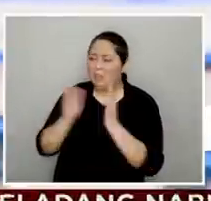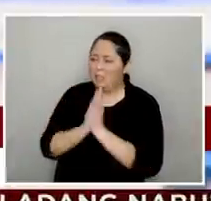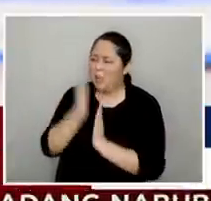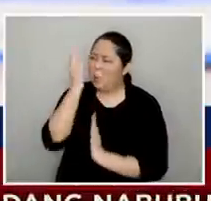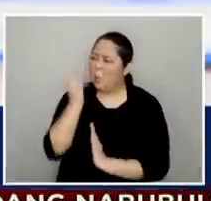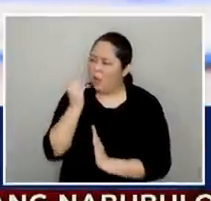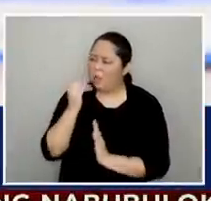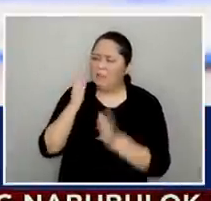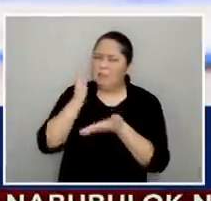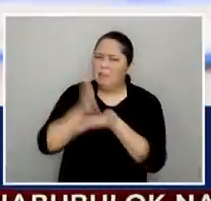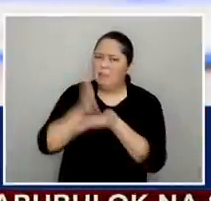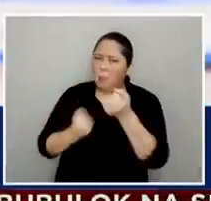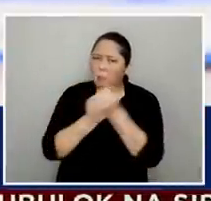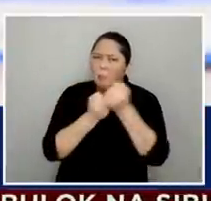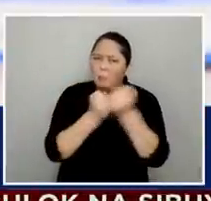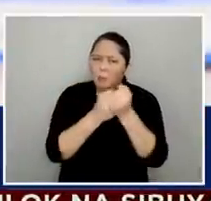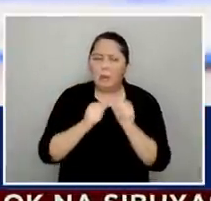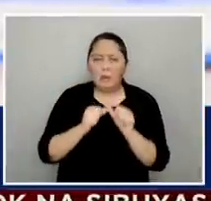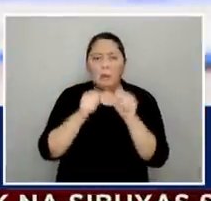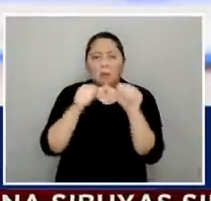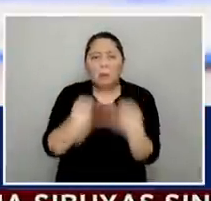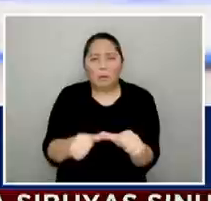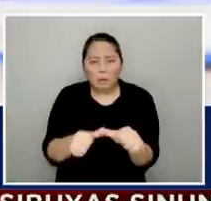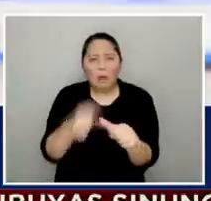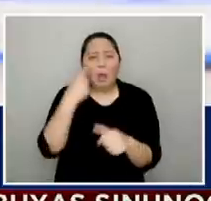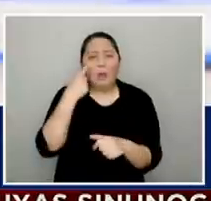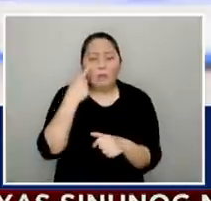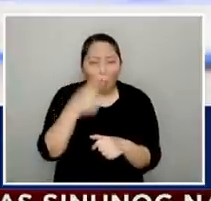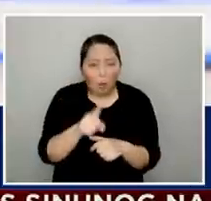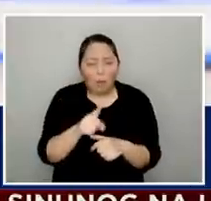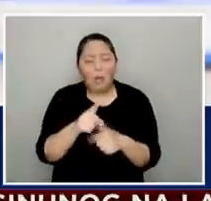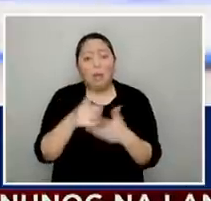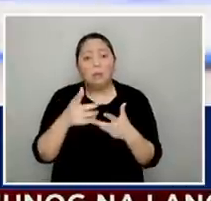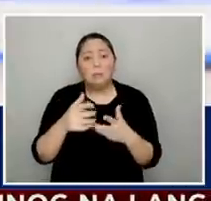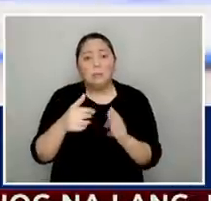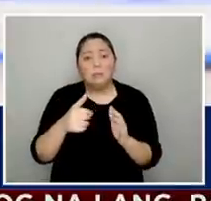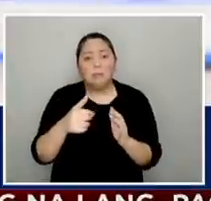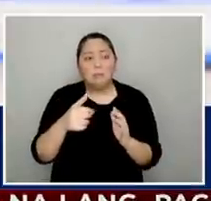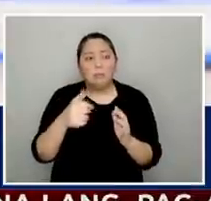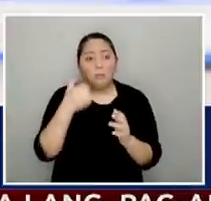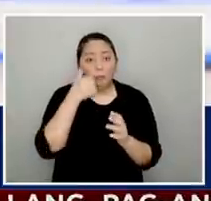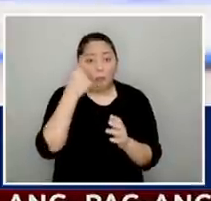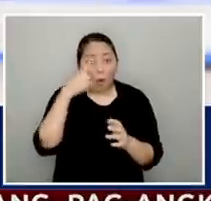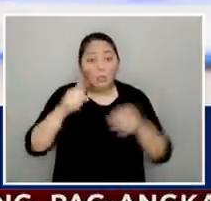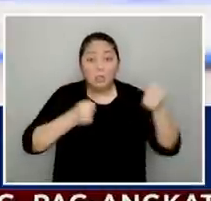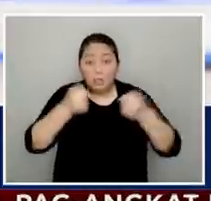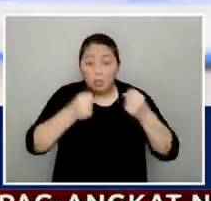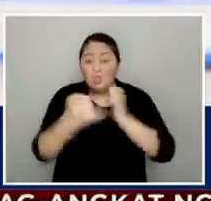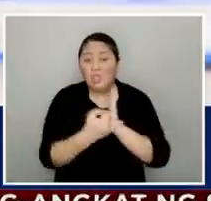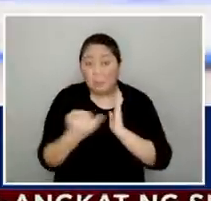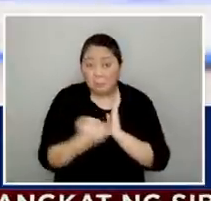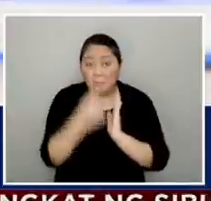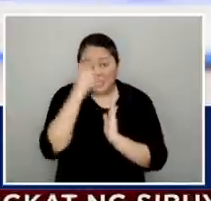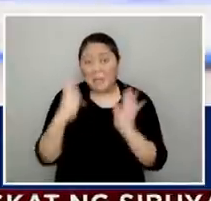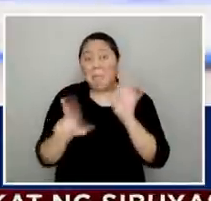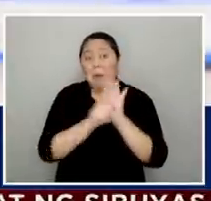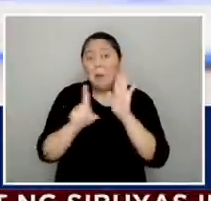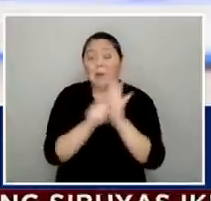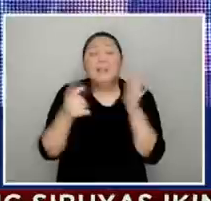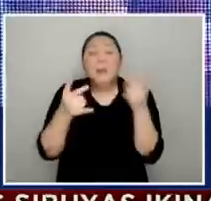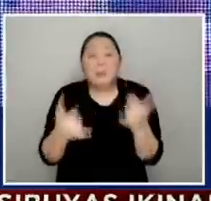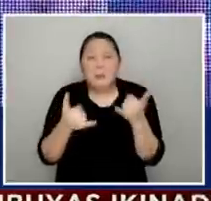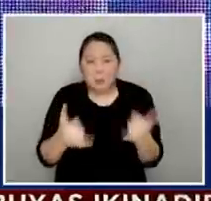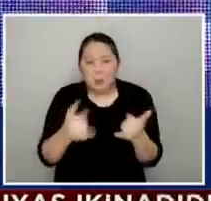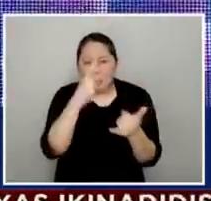public utility vehicles dahil bawal umano ang disbursement sa panahon ng halalan. Giit ni Lacson, hindi ito sakop ng election